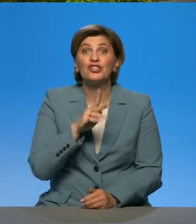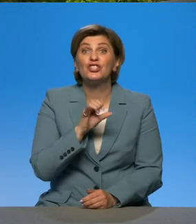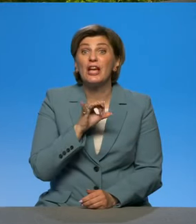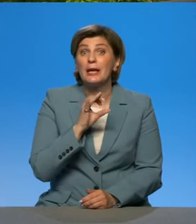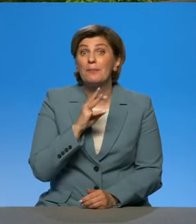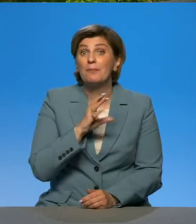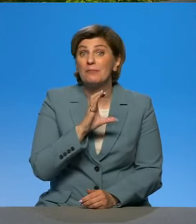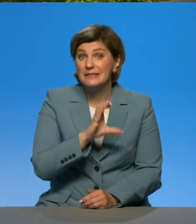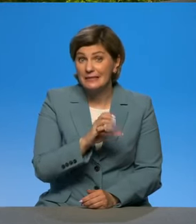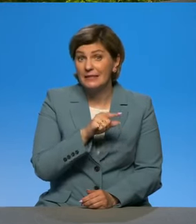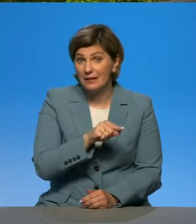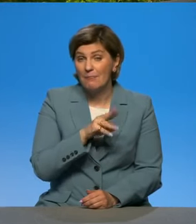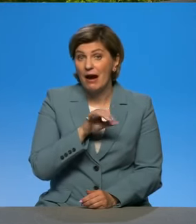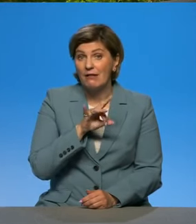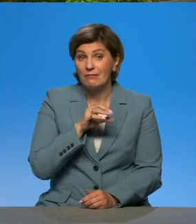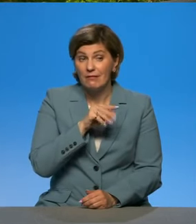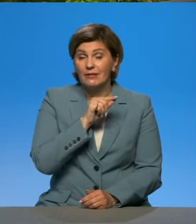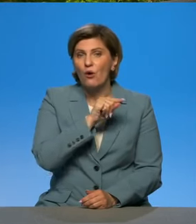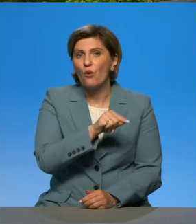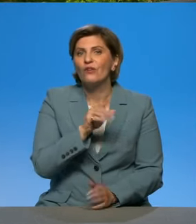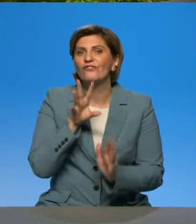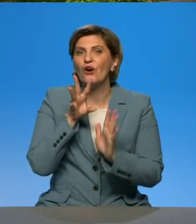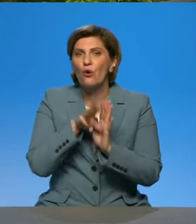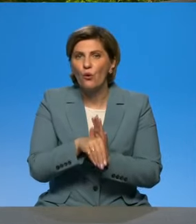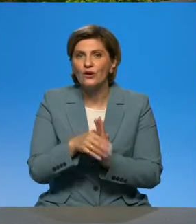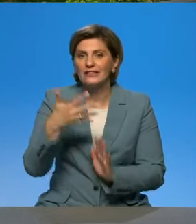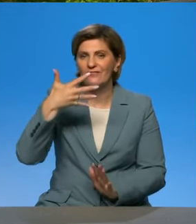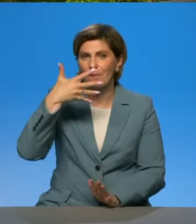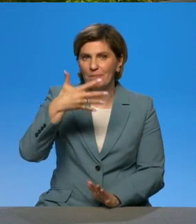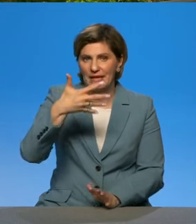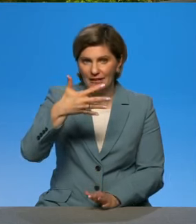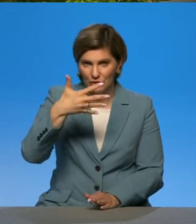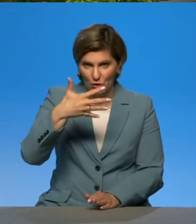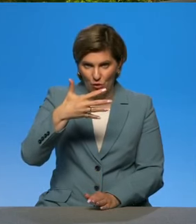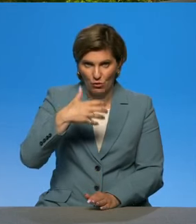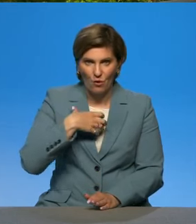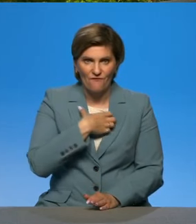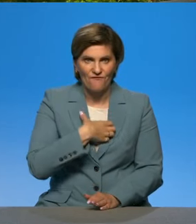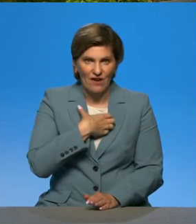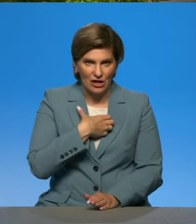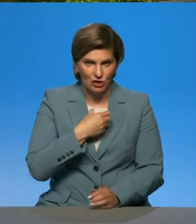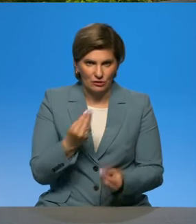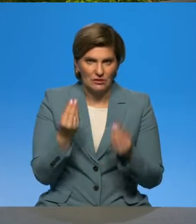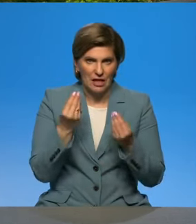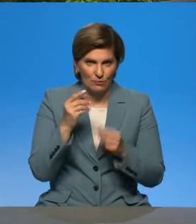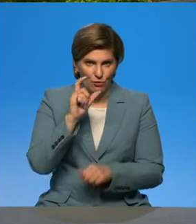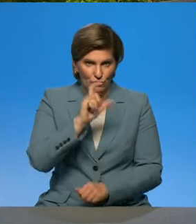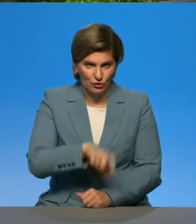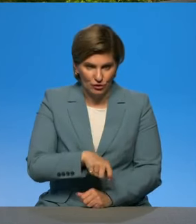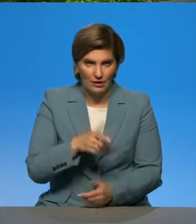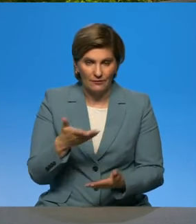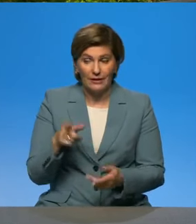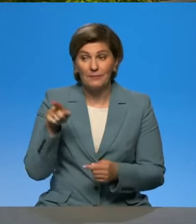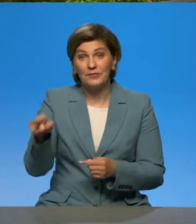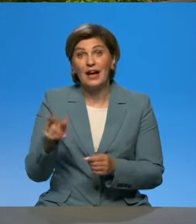что он входит в пятерку тех людей, которые значимы для истории Папуа Новой Гвинеи. И в их учебниках немножко больше